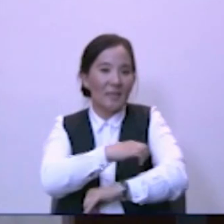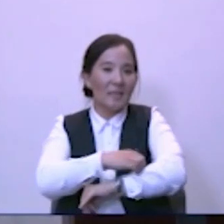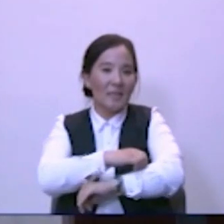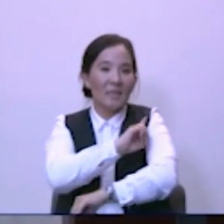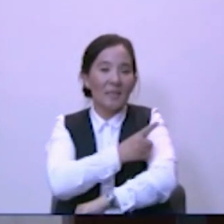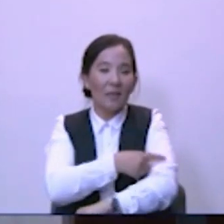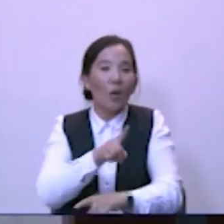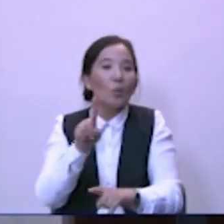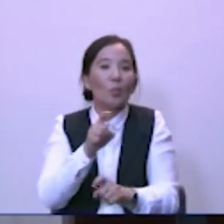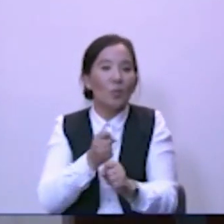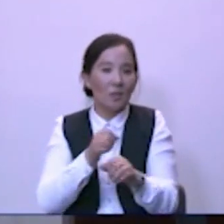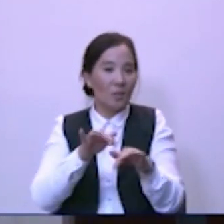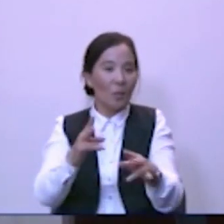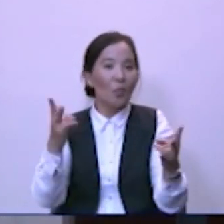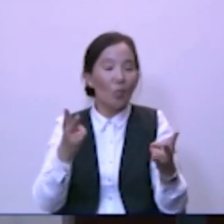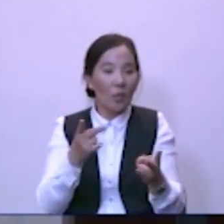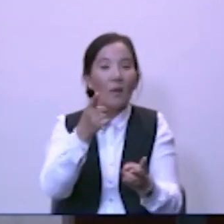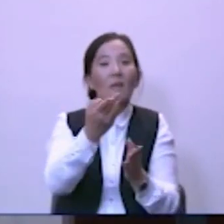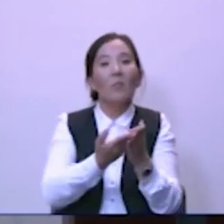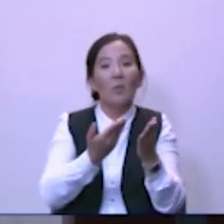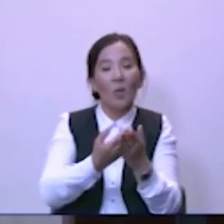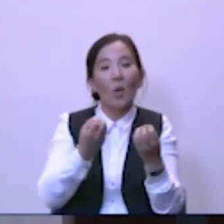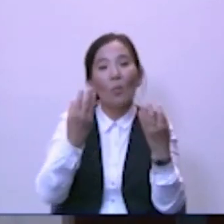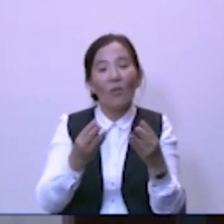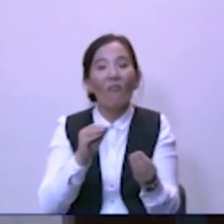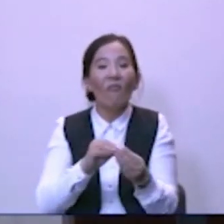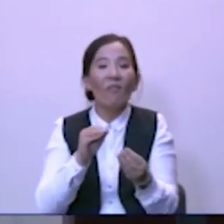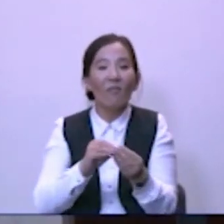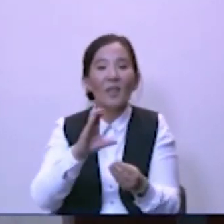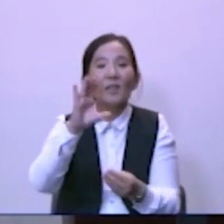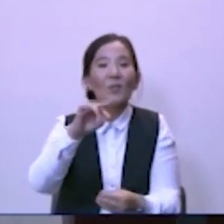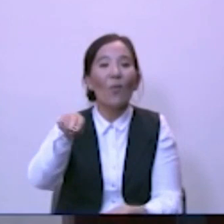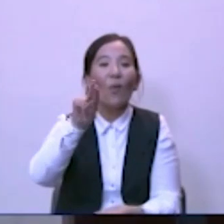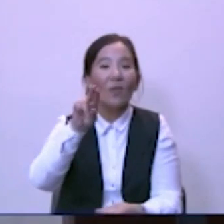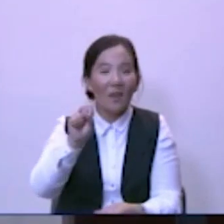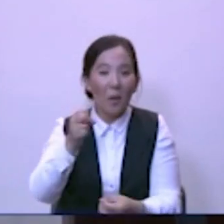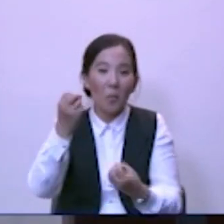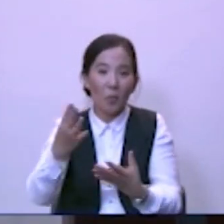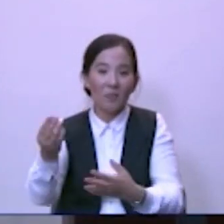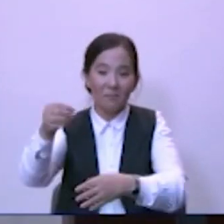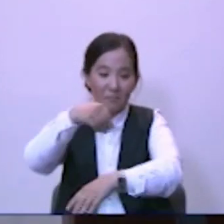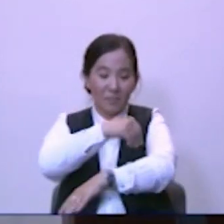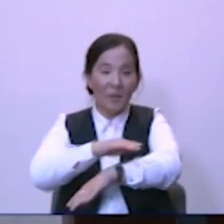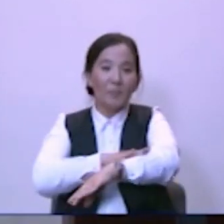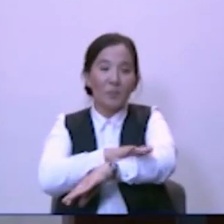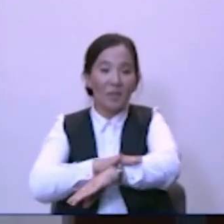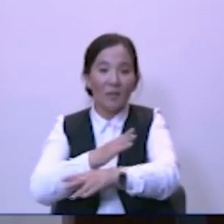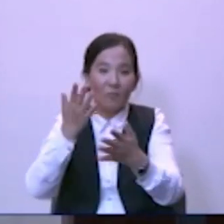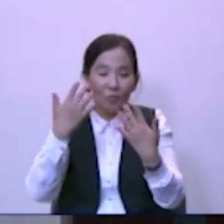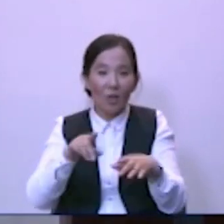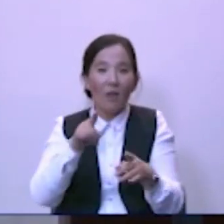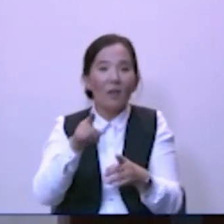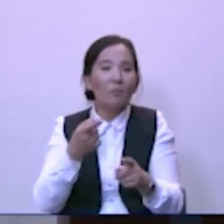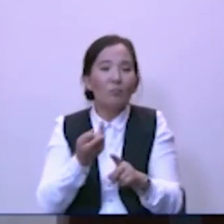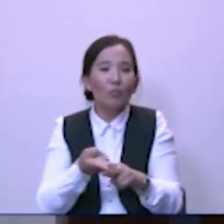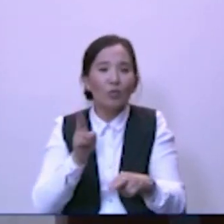случаях например вы можете взять тот же раствор соды и просто обработать ни в коем случае не